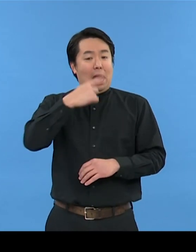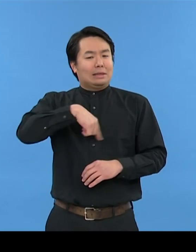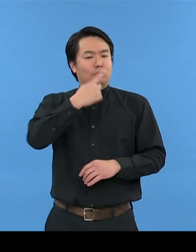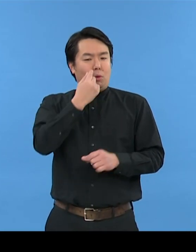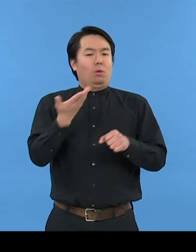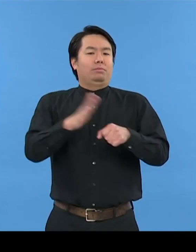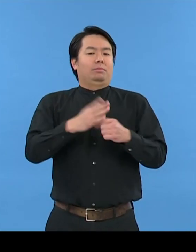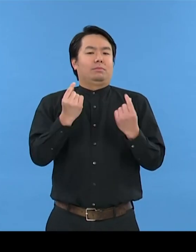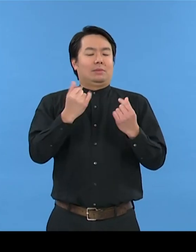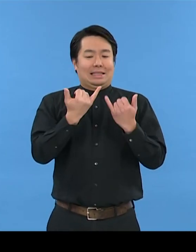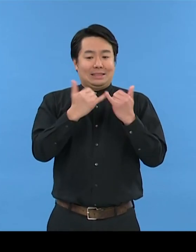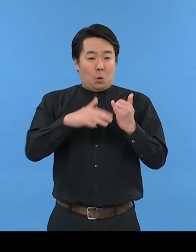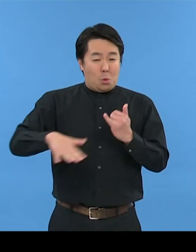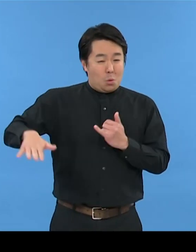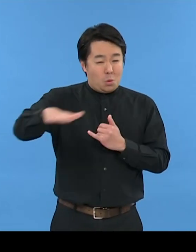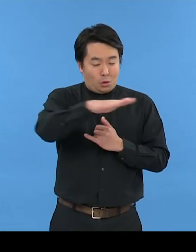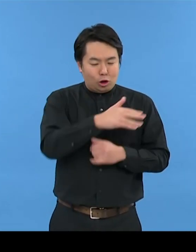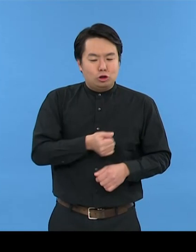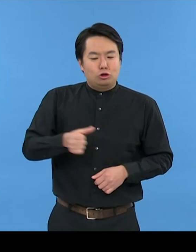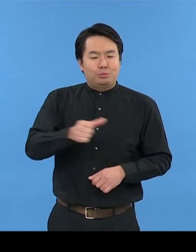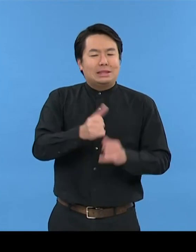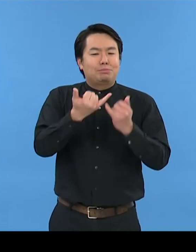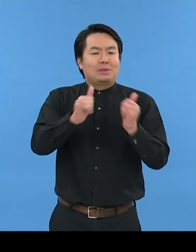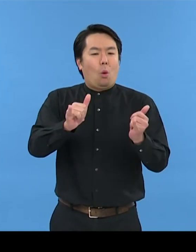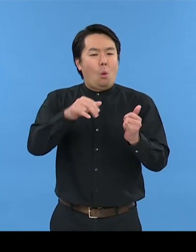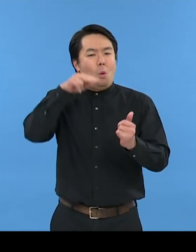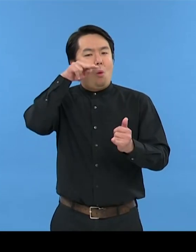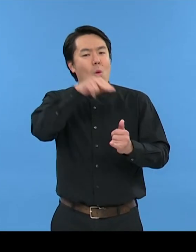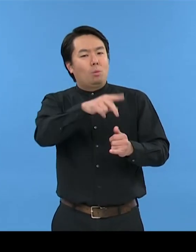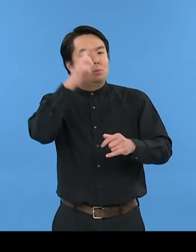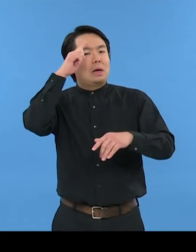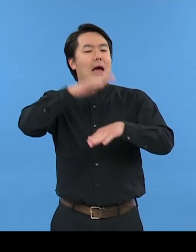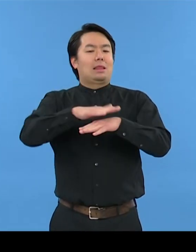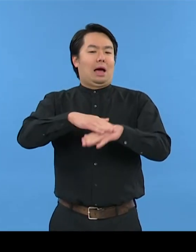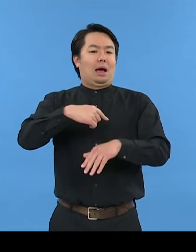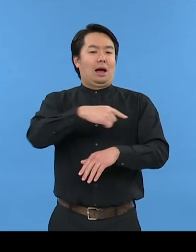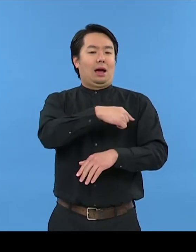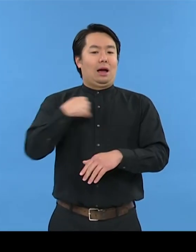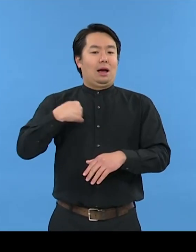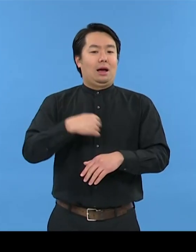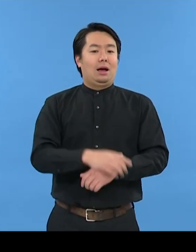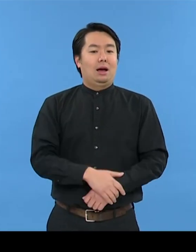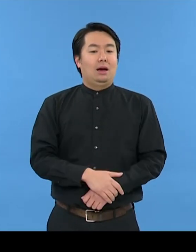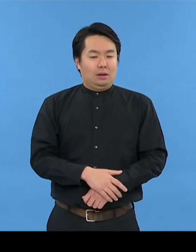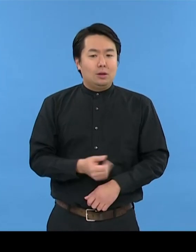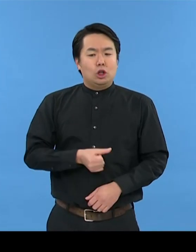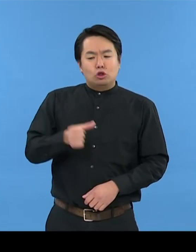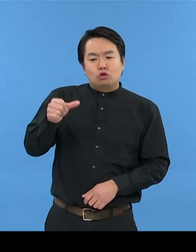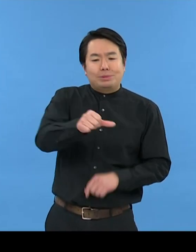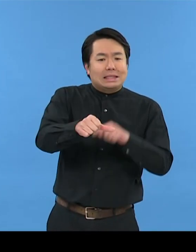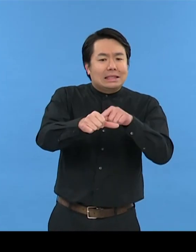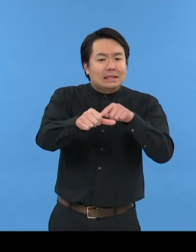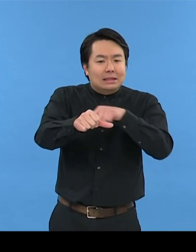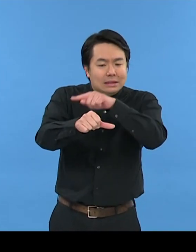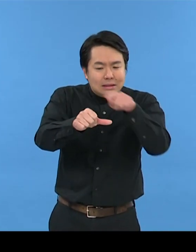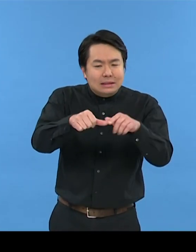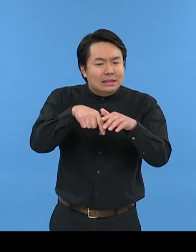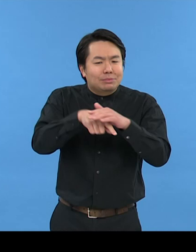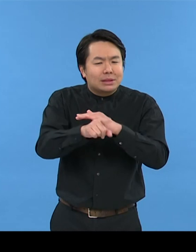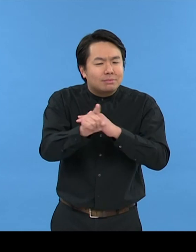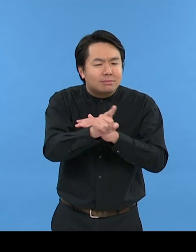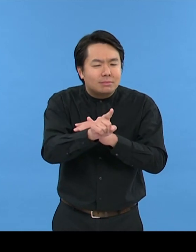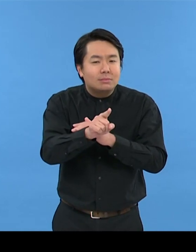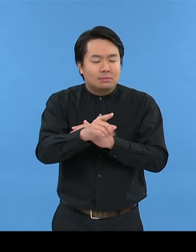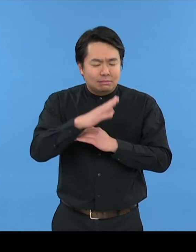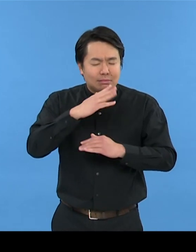も私もですけども人間は皆罪人だという形の視点の捉え方でただ罪というのが何かと考える